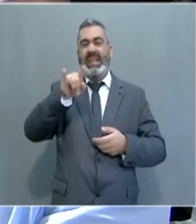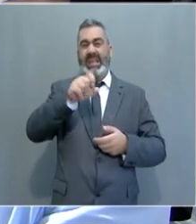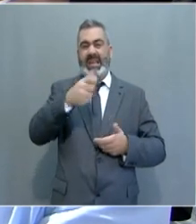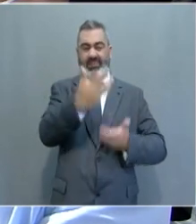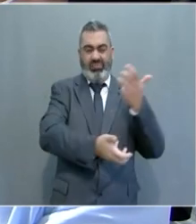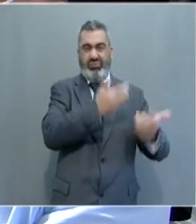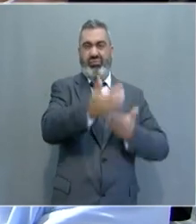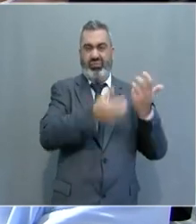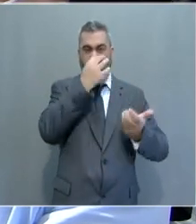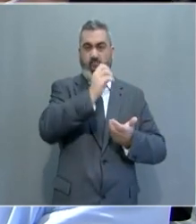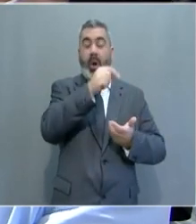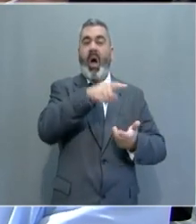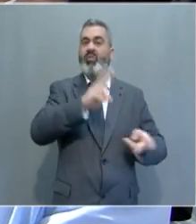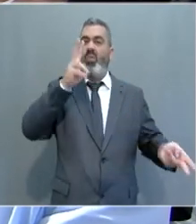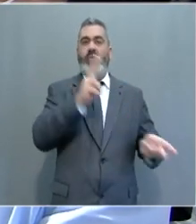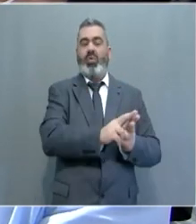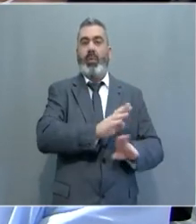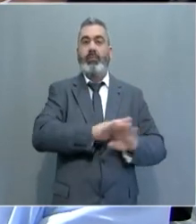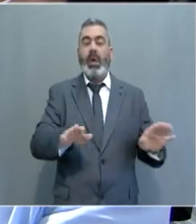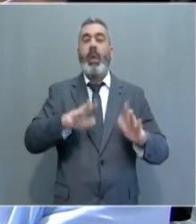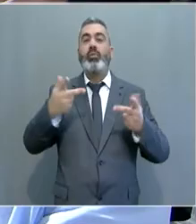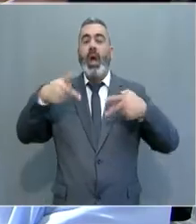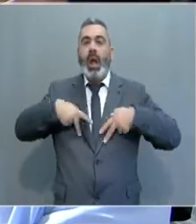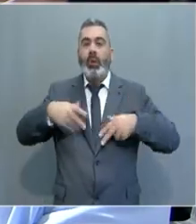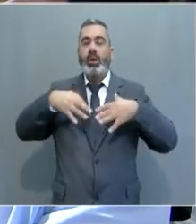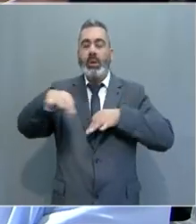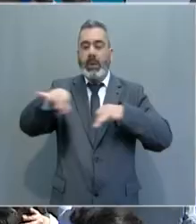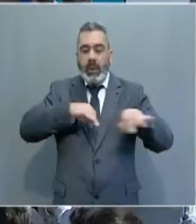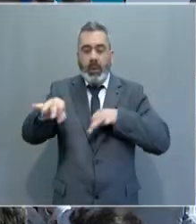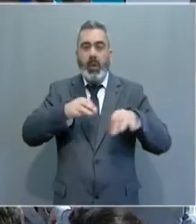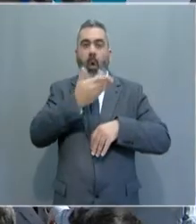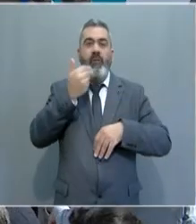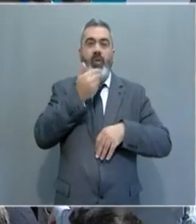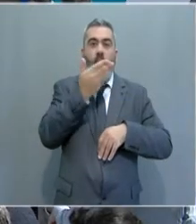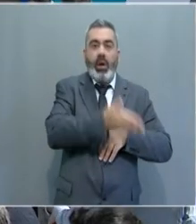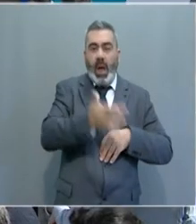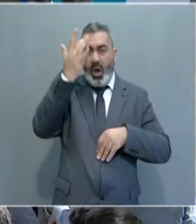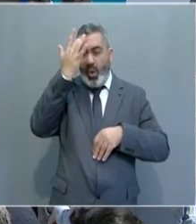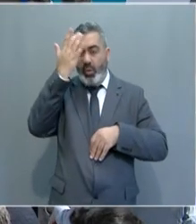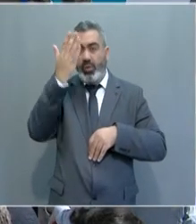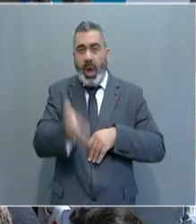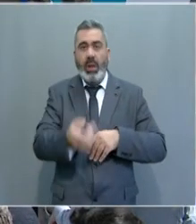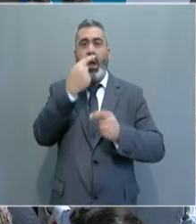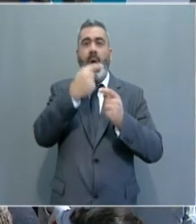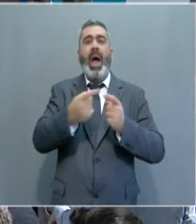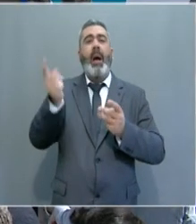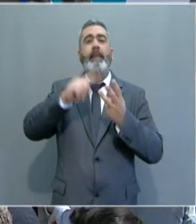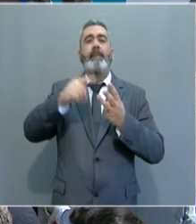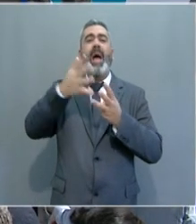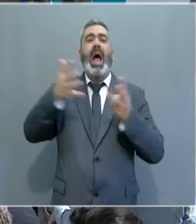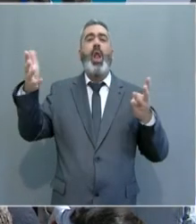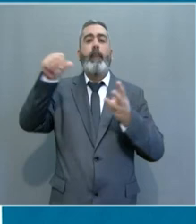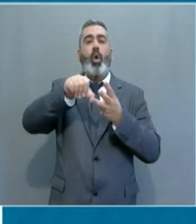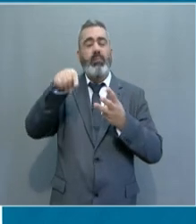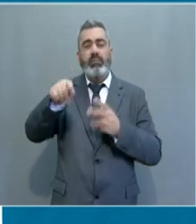πολιτεία σχεδίασε προγράμματα για την Κοζάνη, για τη Φλόρινα, για τη Δυτική Μακεδονία, αλλά και για τη Μεγαλόπολη. Σήμερα